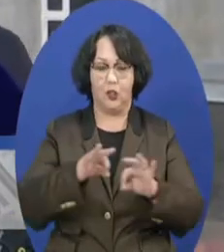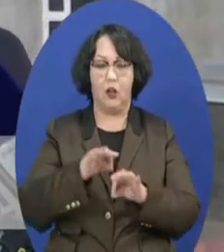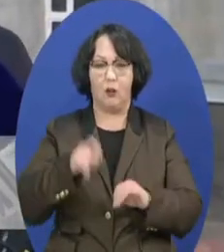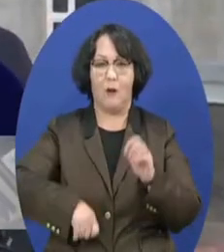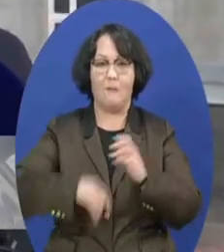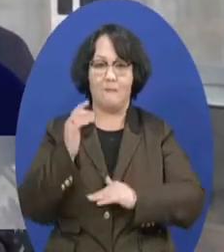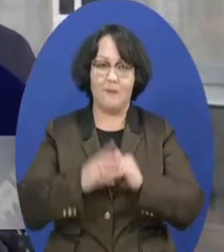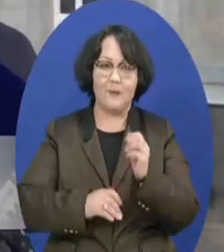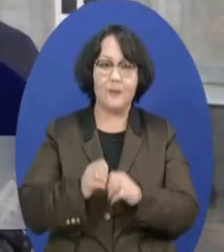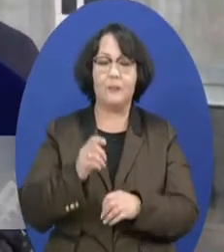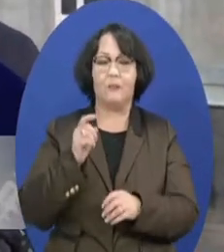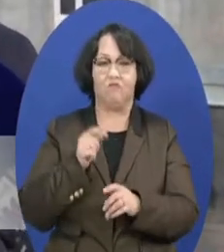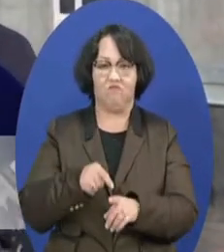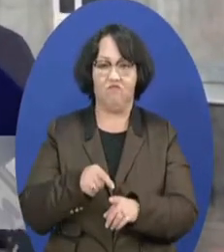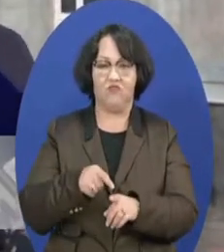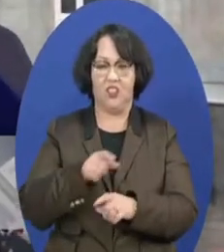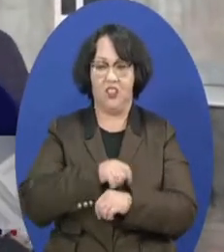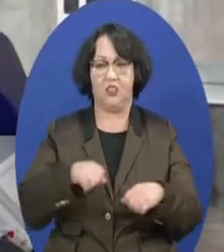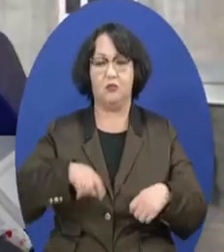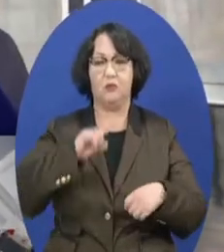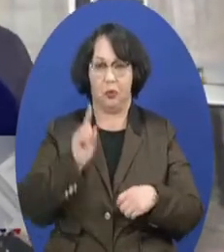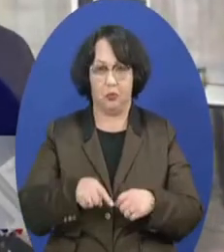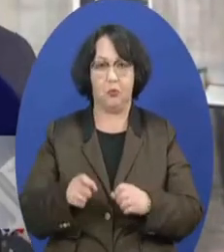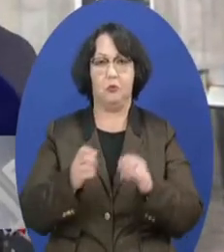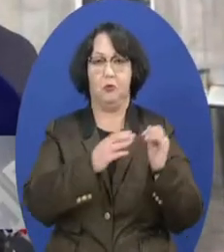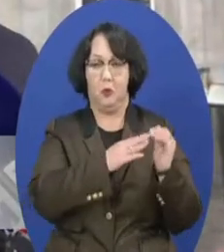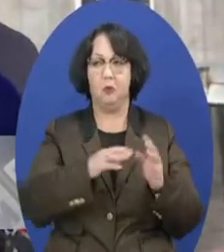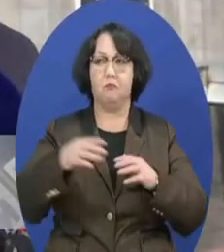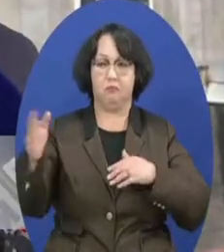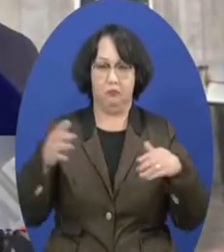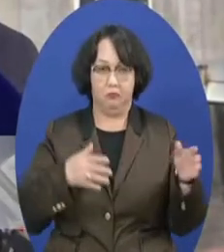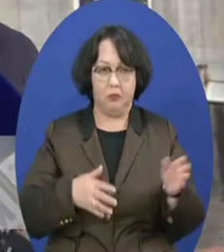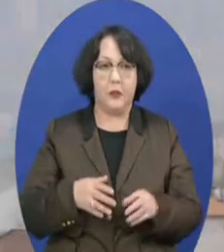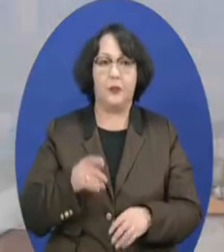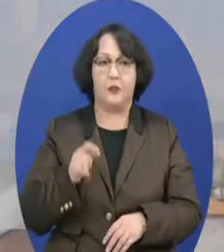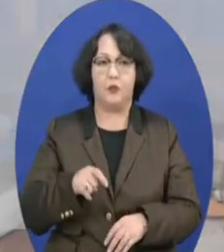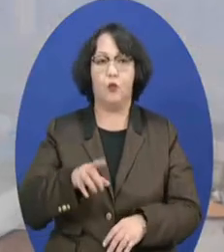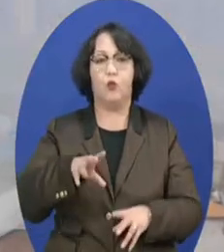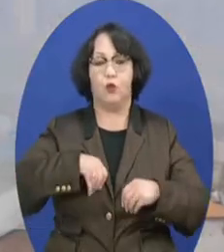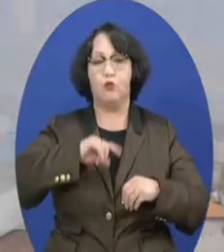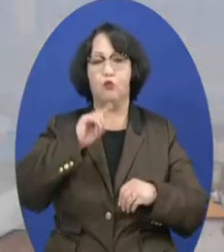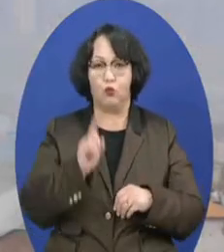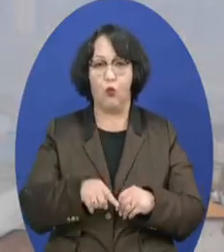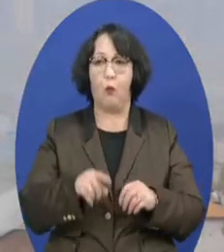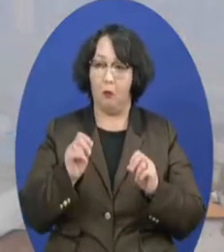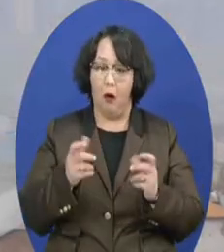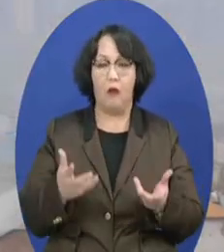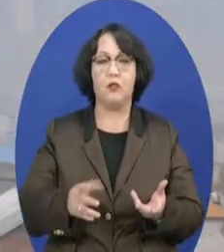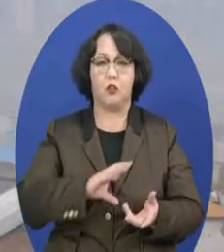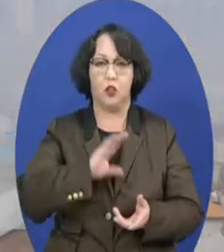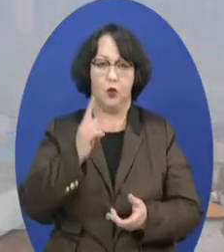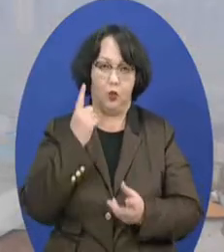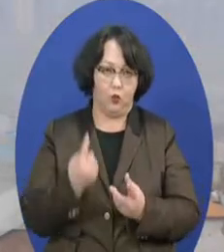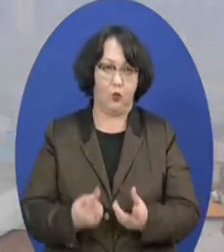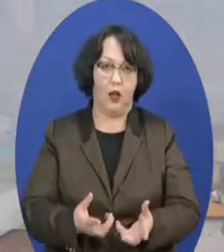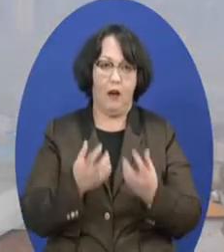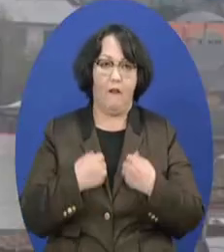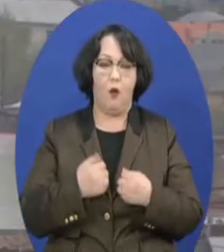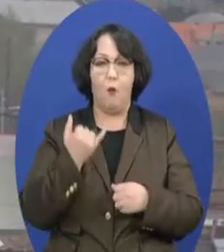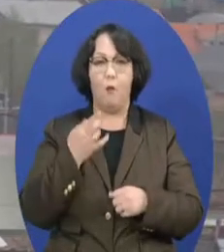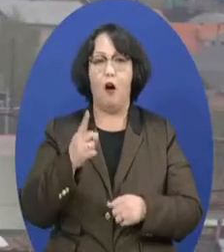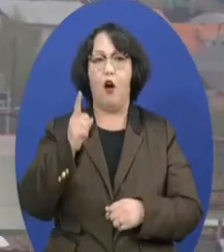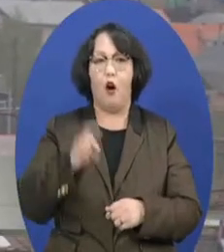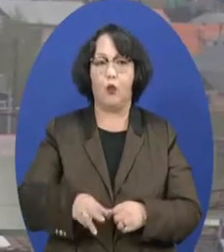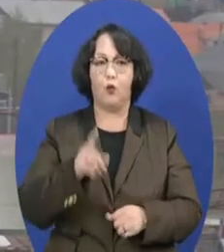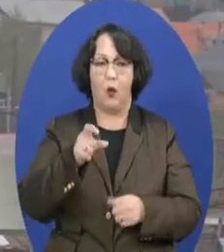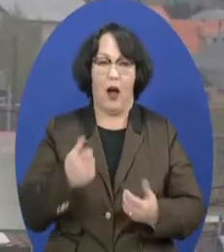татгдсан одоо бас хороодын маань энэ иргэд бол одоо бас нэлээд төгөл өндөрт өвлөж авсан. Улаанбаатар хотод ойрын жилүүдэд хүн амын нэгтрэл 3 дахин